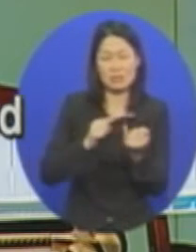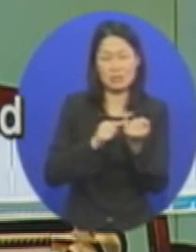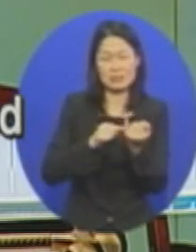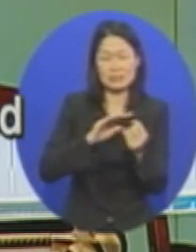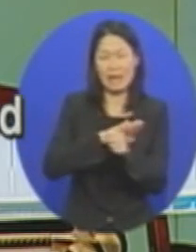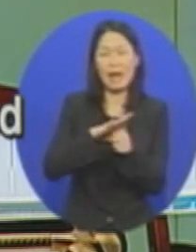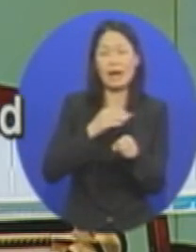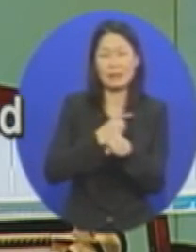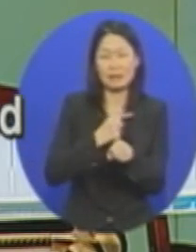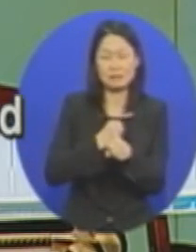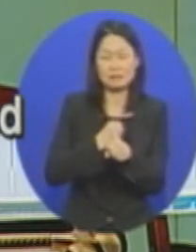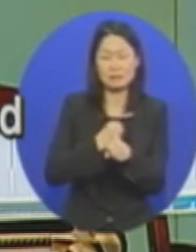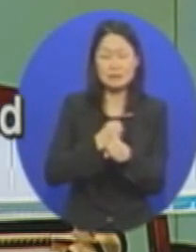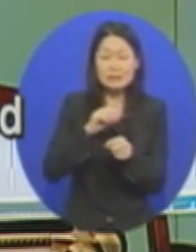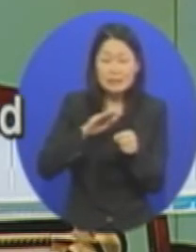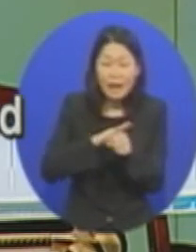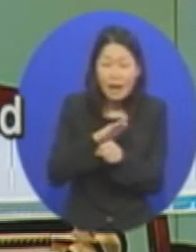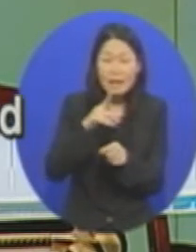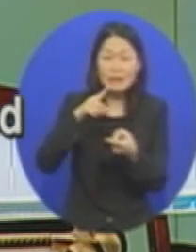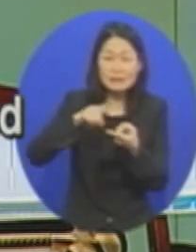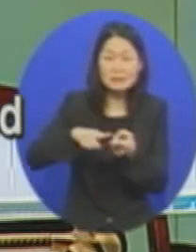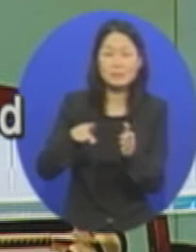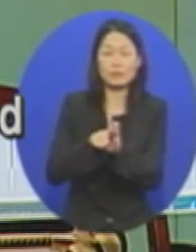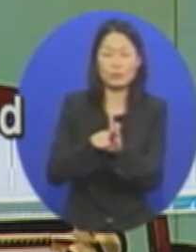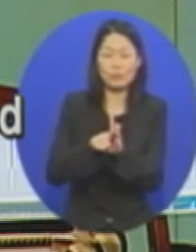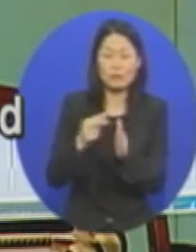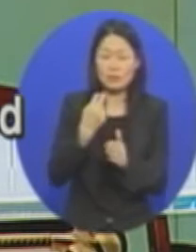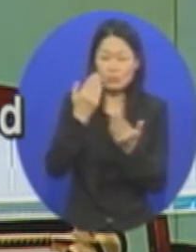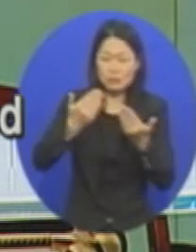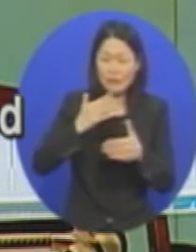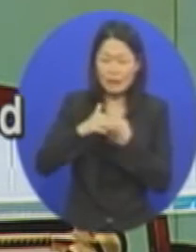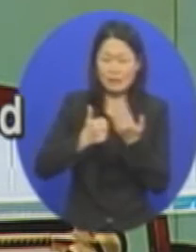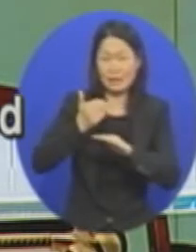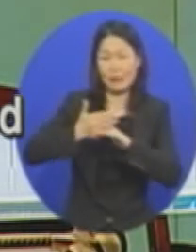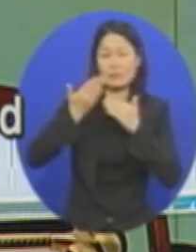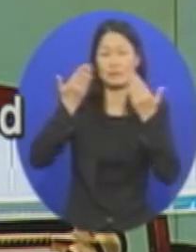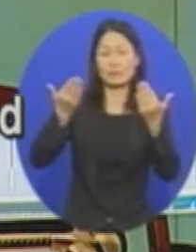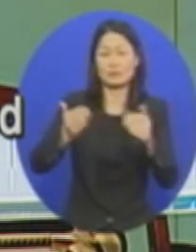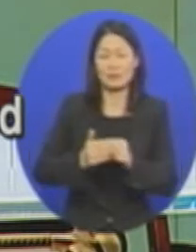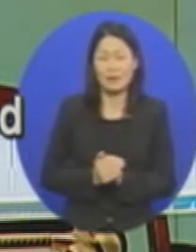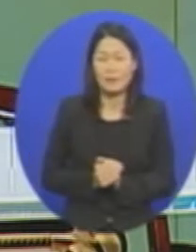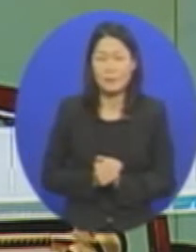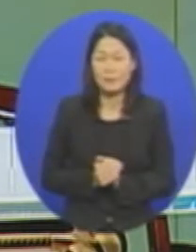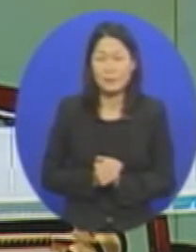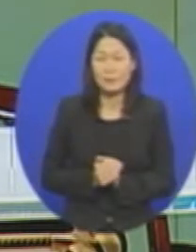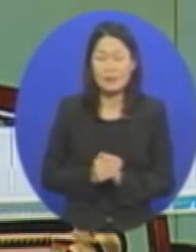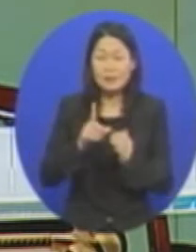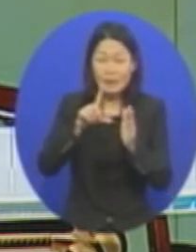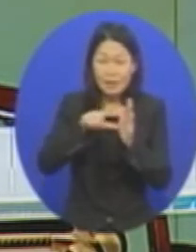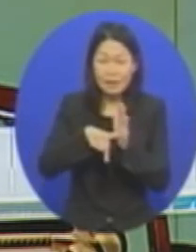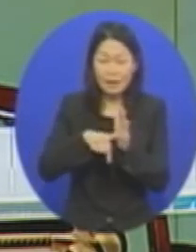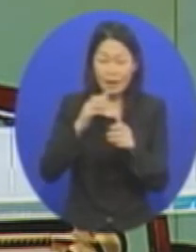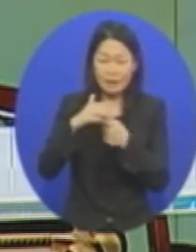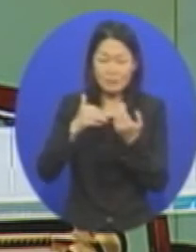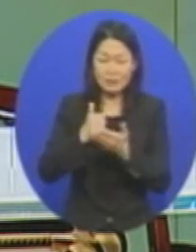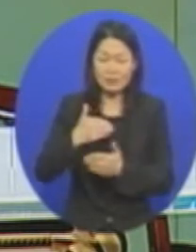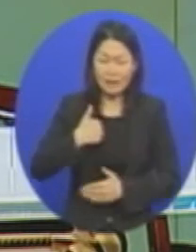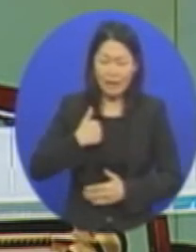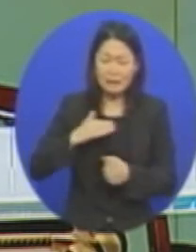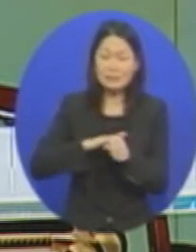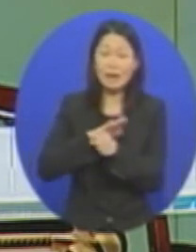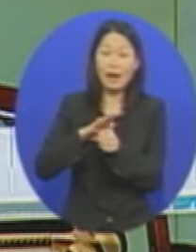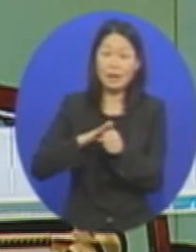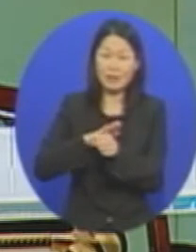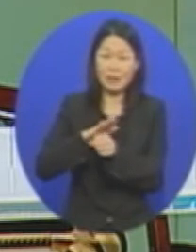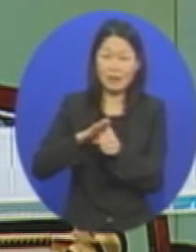그걸 믿었어요 그리고 생명 주신 하나님께 감사 했어요 그때 하나님이나 사랑하시는